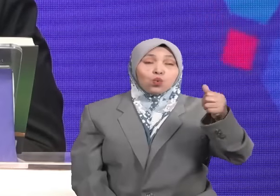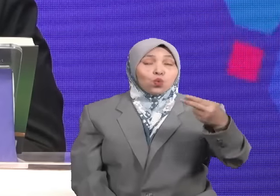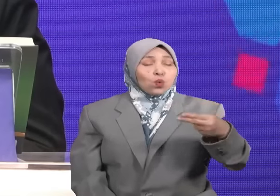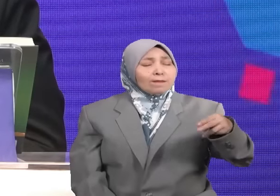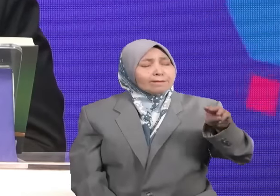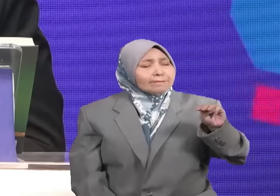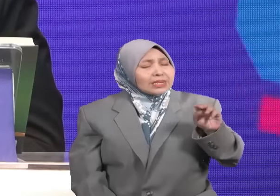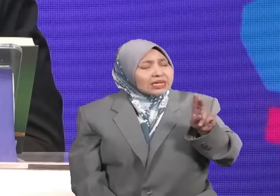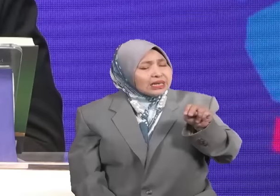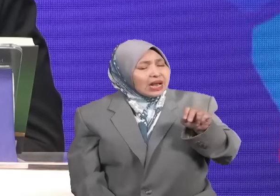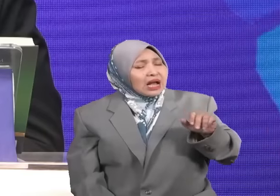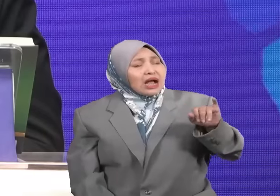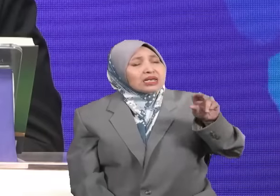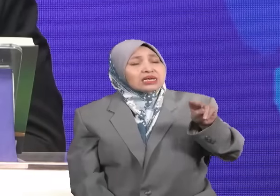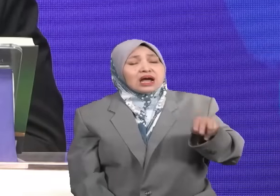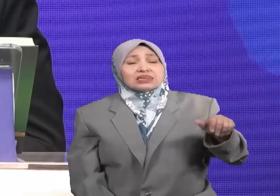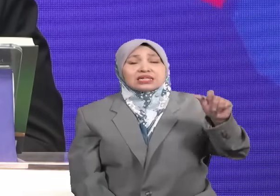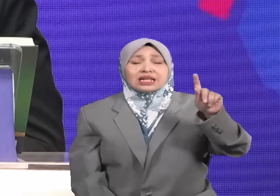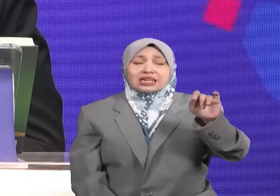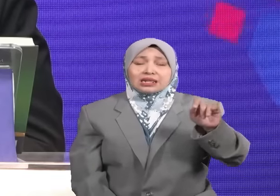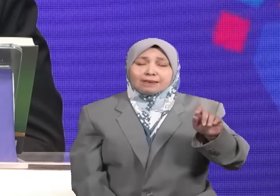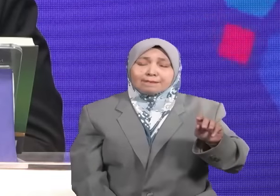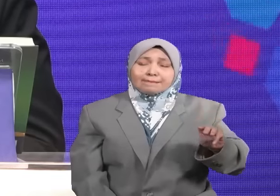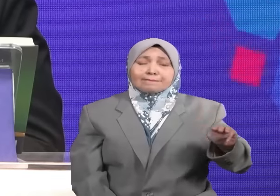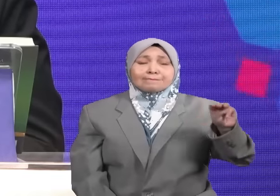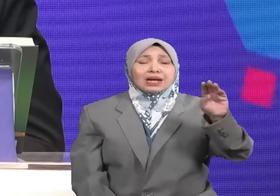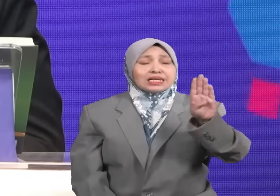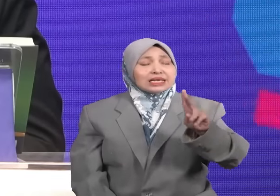آتَيْنَاهُمْ مِنْ آيَةٍ